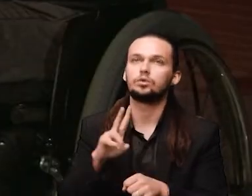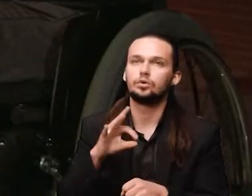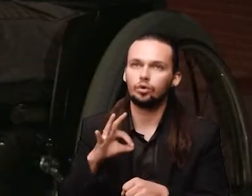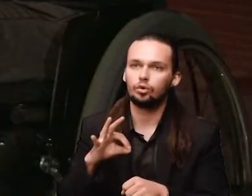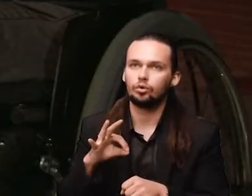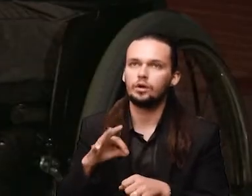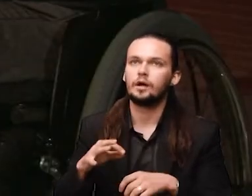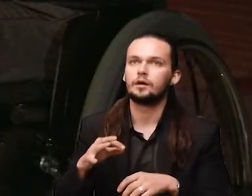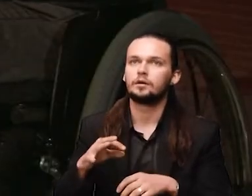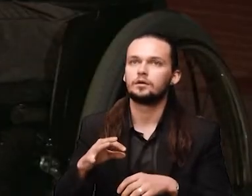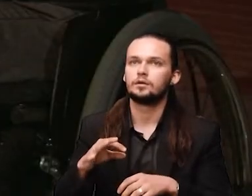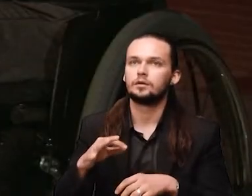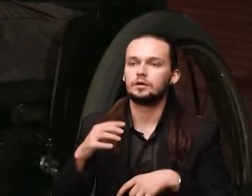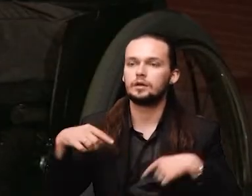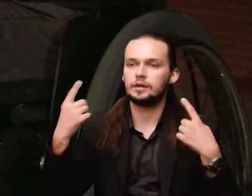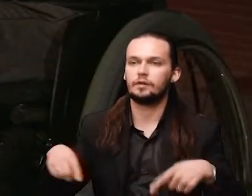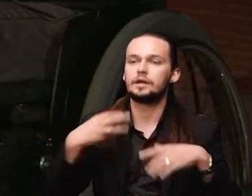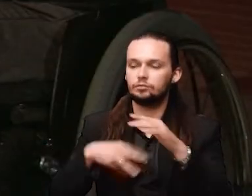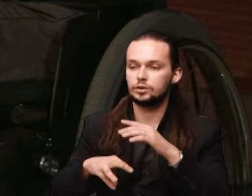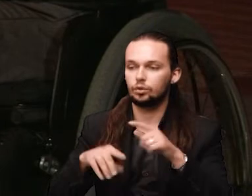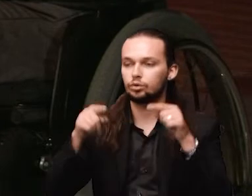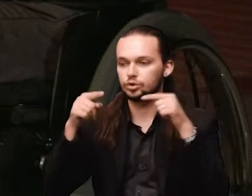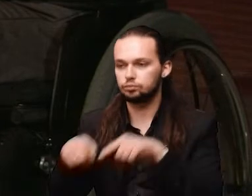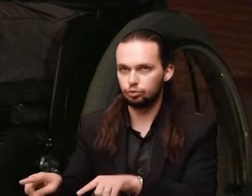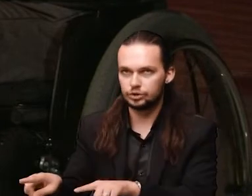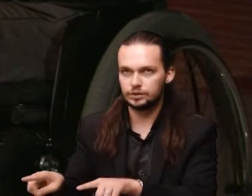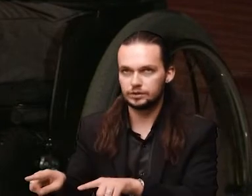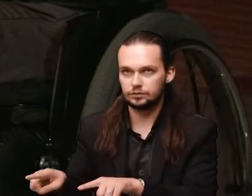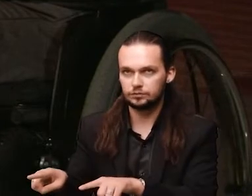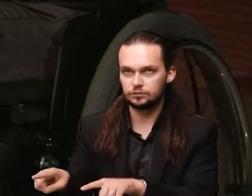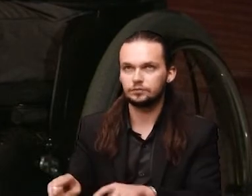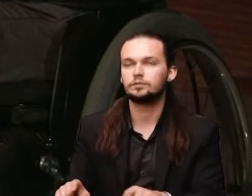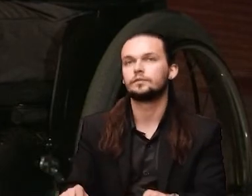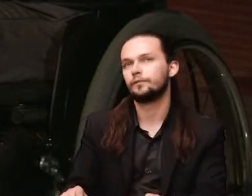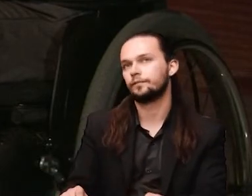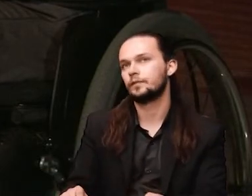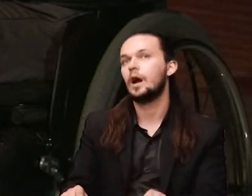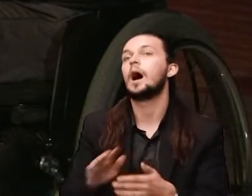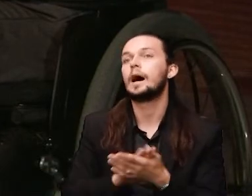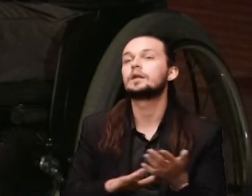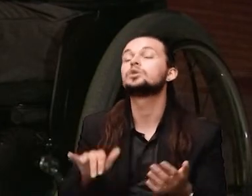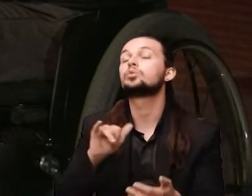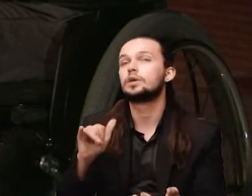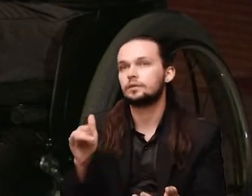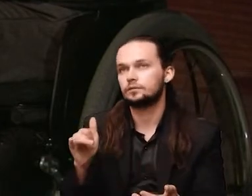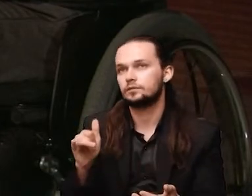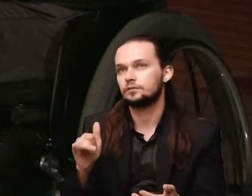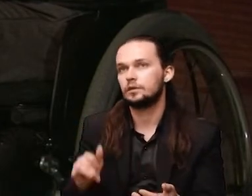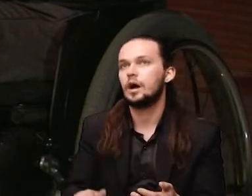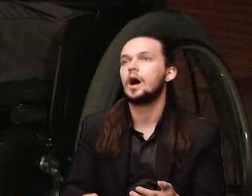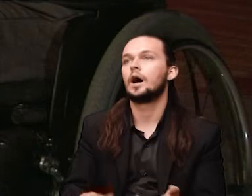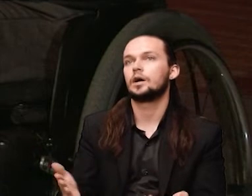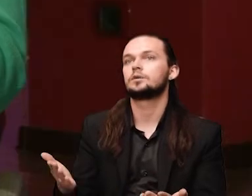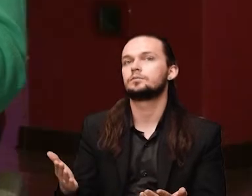спустится инвалид в метро? У нас же в Южном Бутово, да, все входы в метрополитен оснащены. Ну, спущусь я, а дальше куда